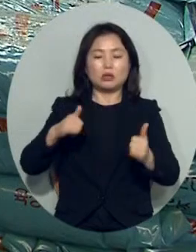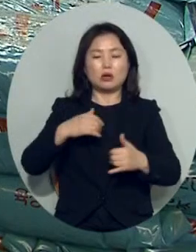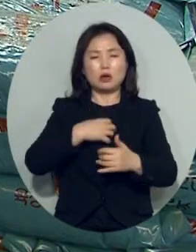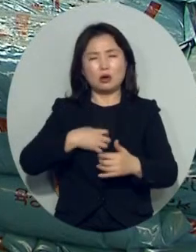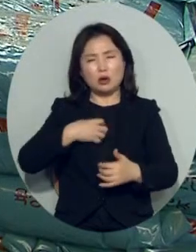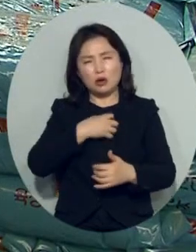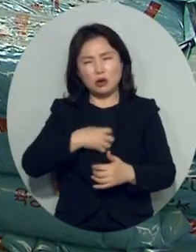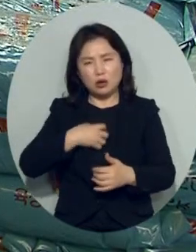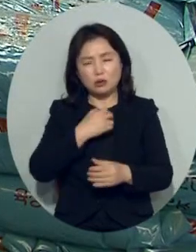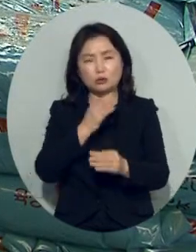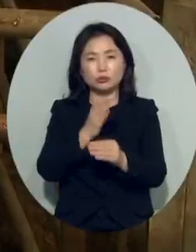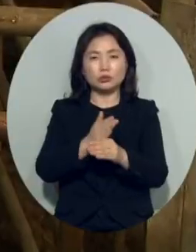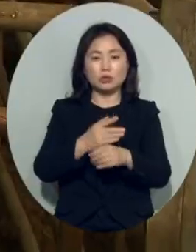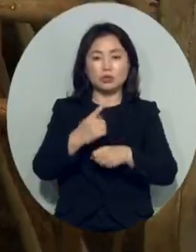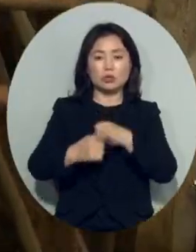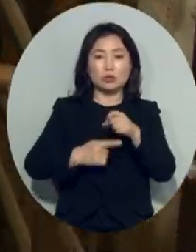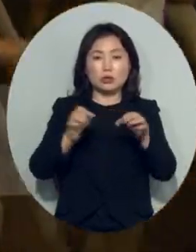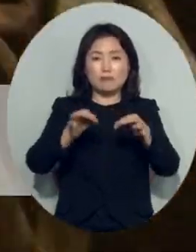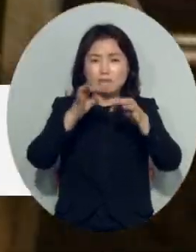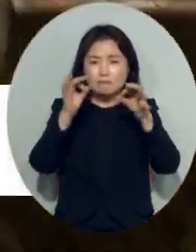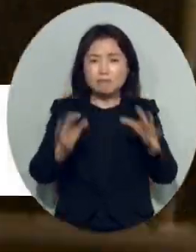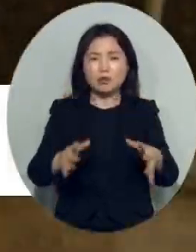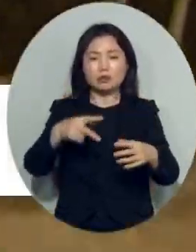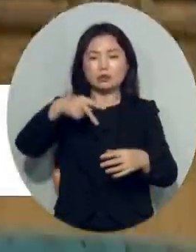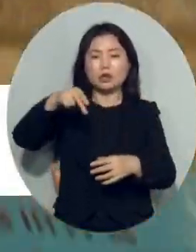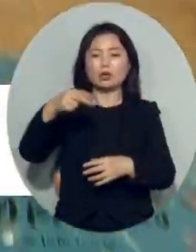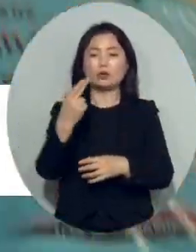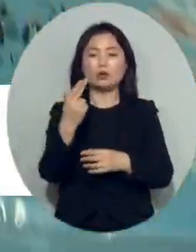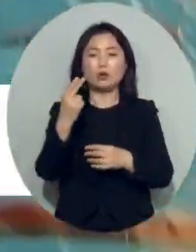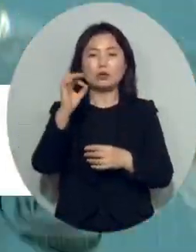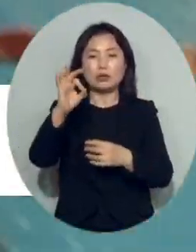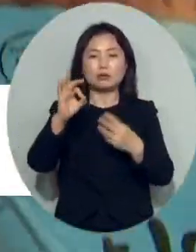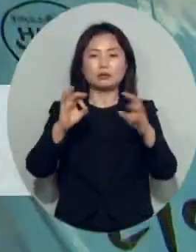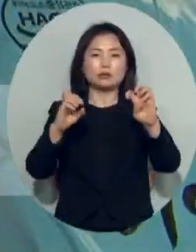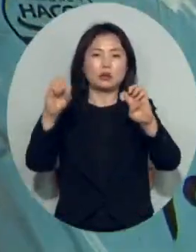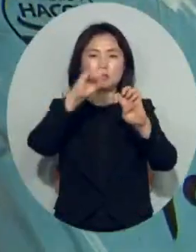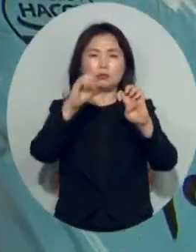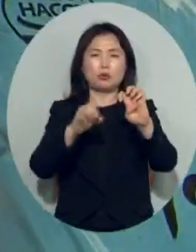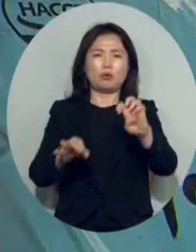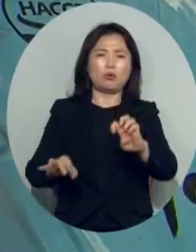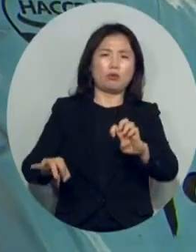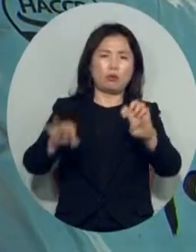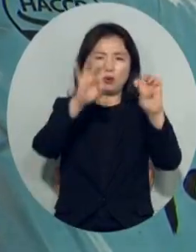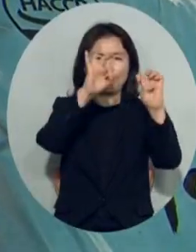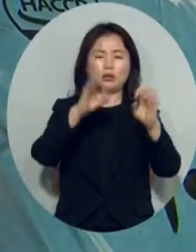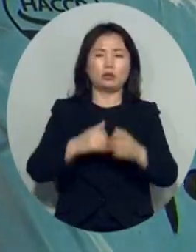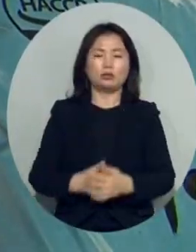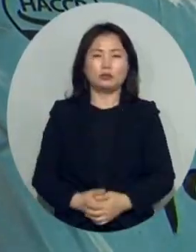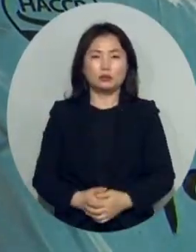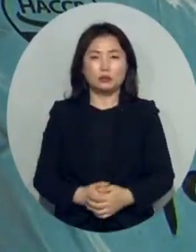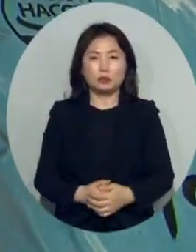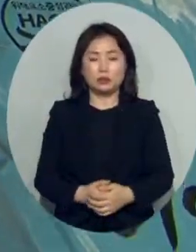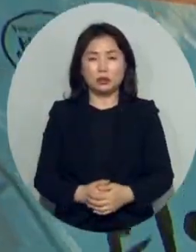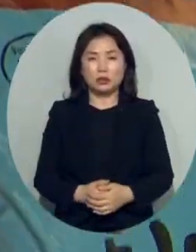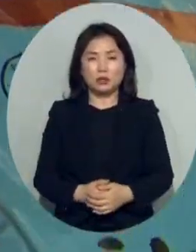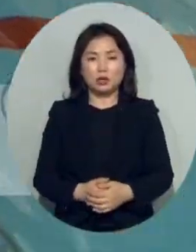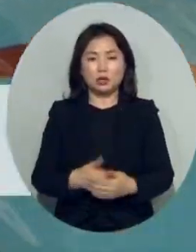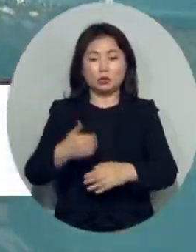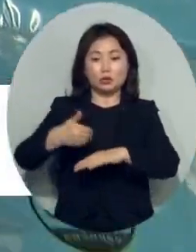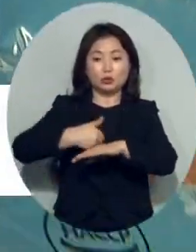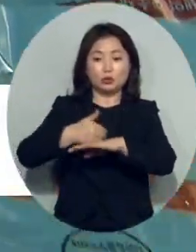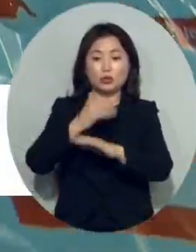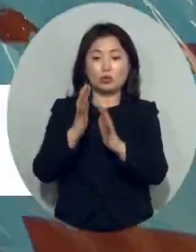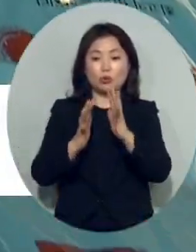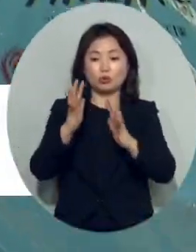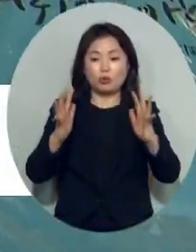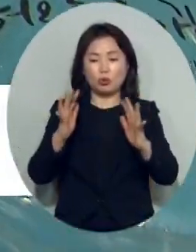타들어갑니다. 1년 사이 배합 사료값만 무려 40% 이상 올랐기 때문입니다. 수입 건초는